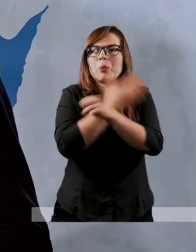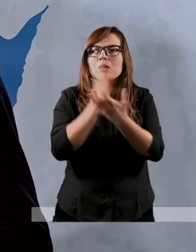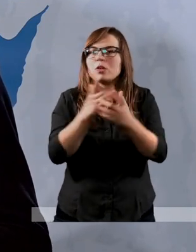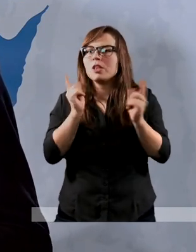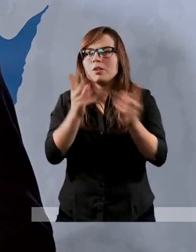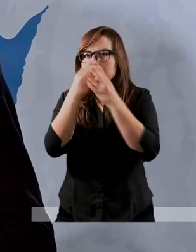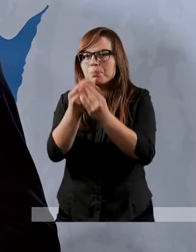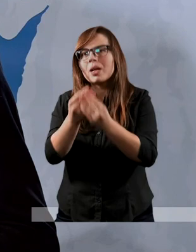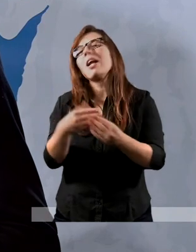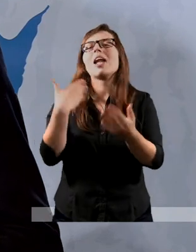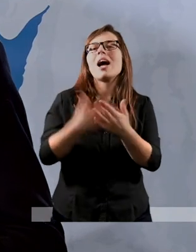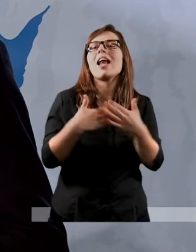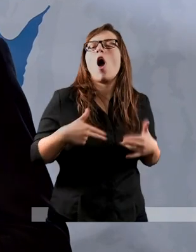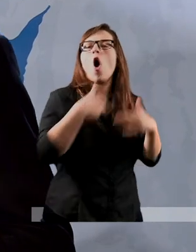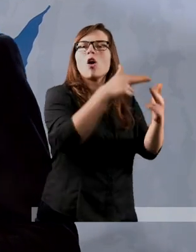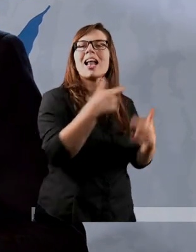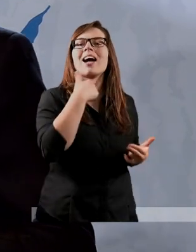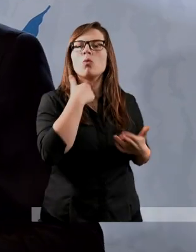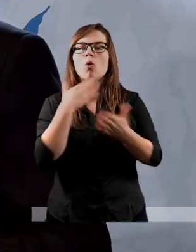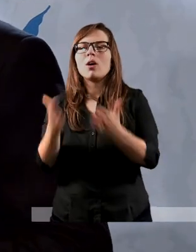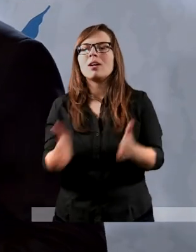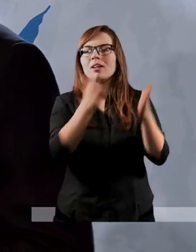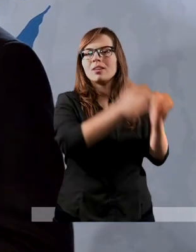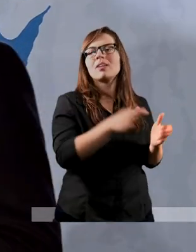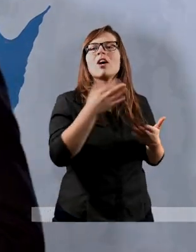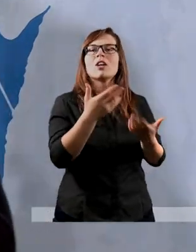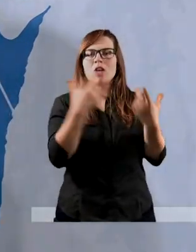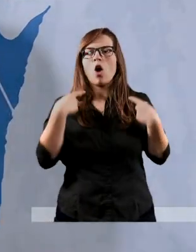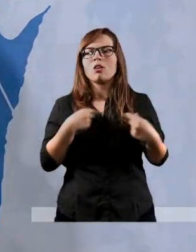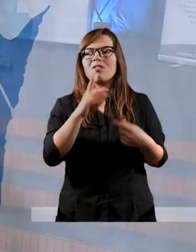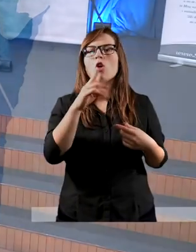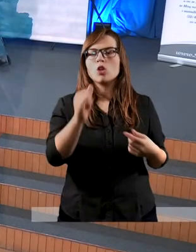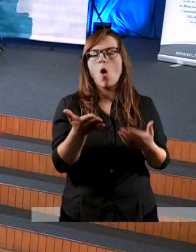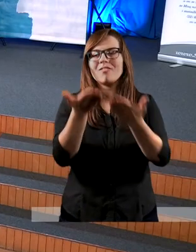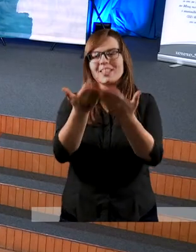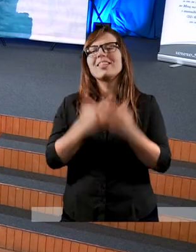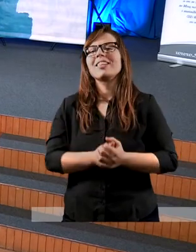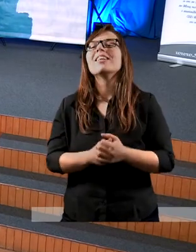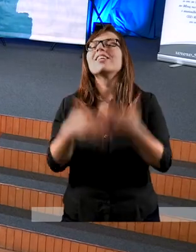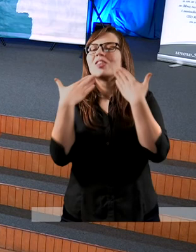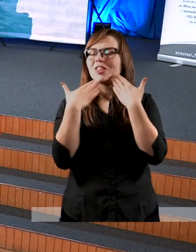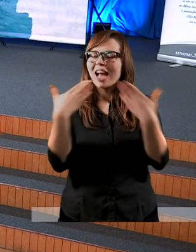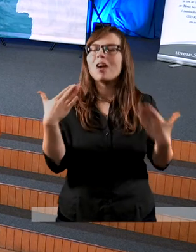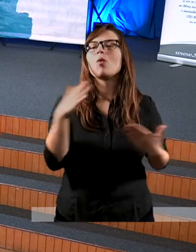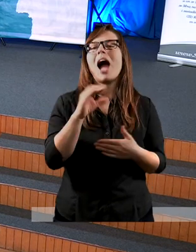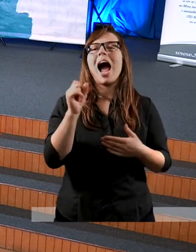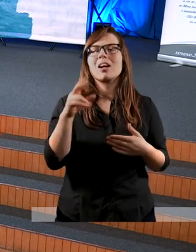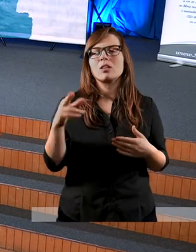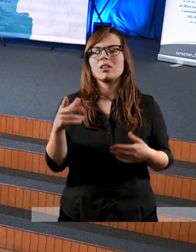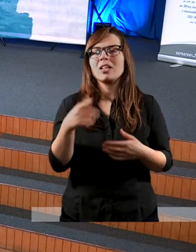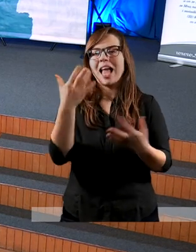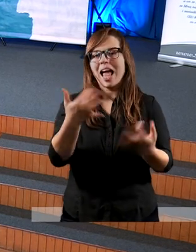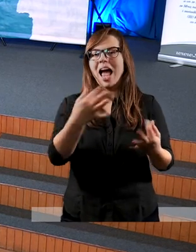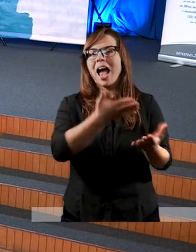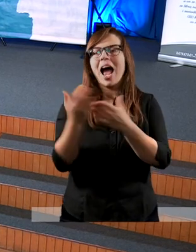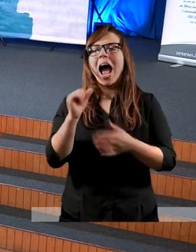końca, dlatego oddaję głos Wojtkowi. Wojtkowi, dziękuję Ci serdecznie, Kamilu. Zapraszamy